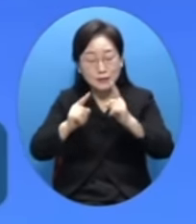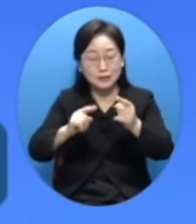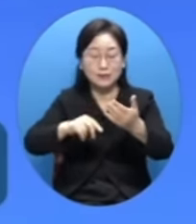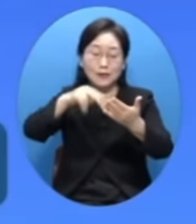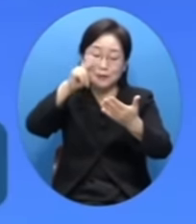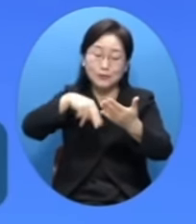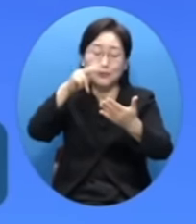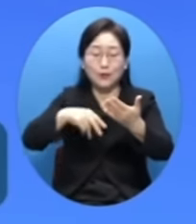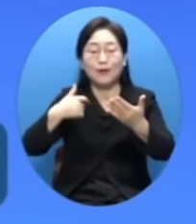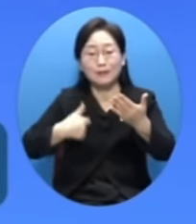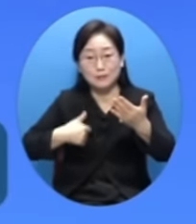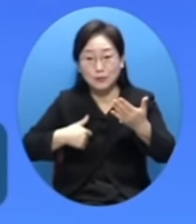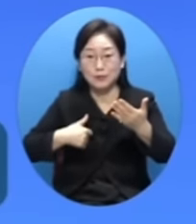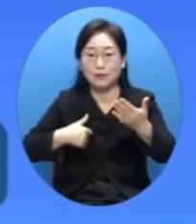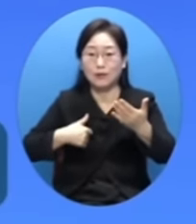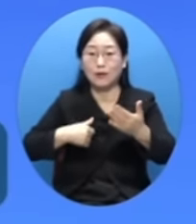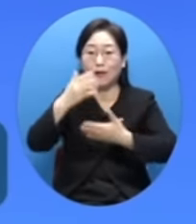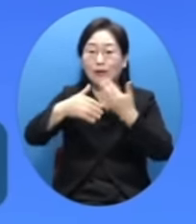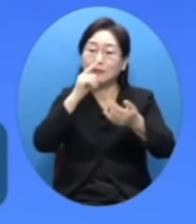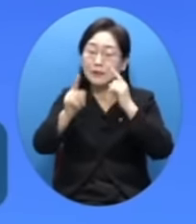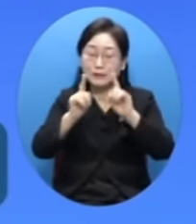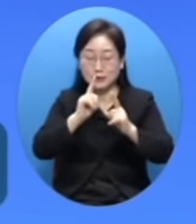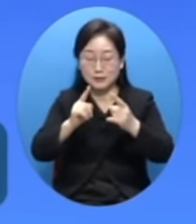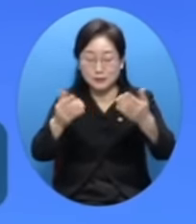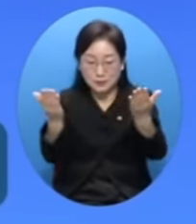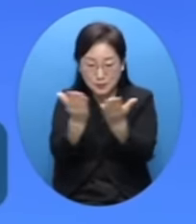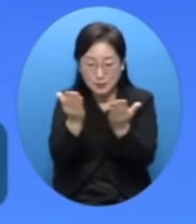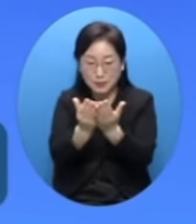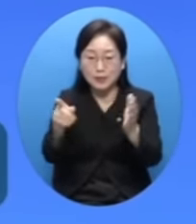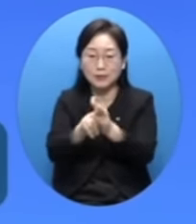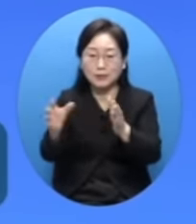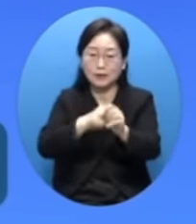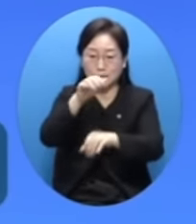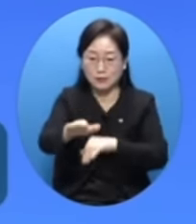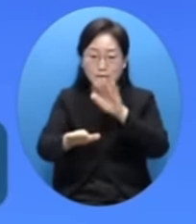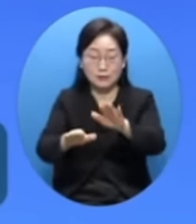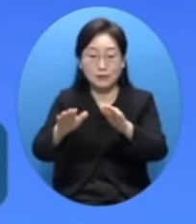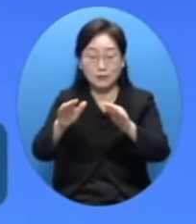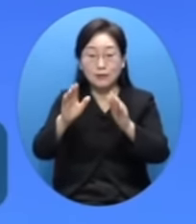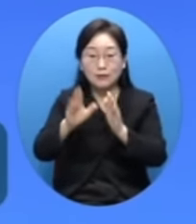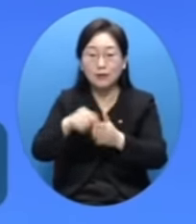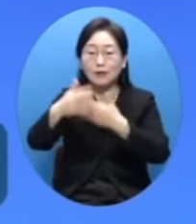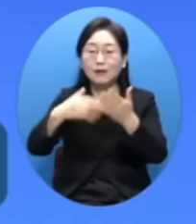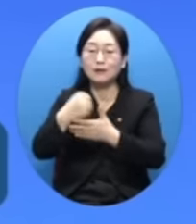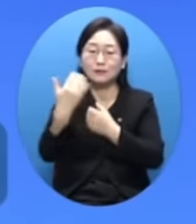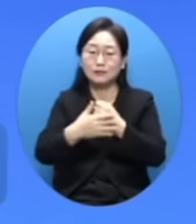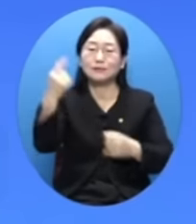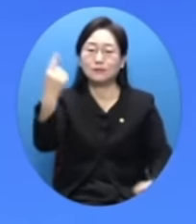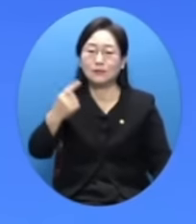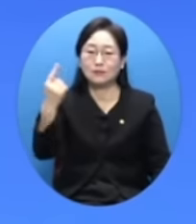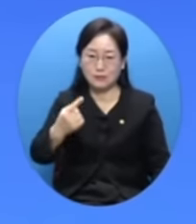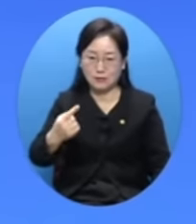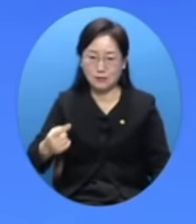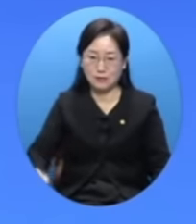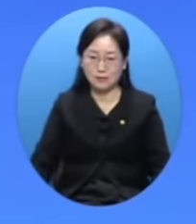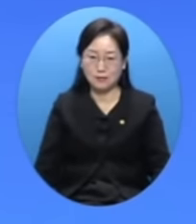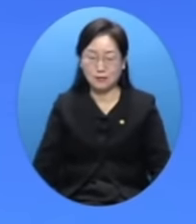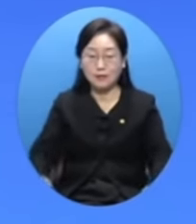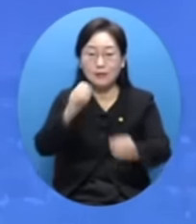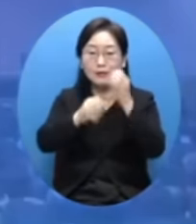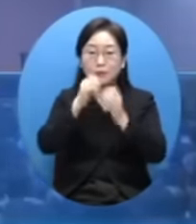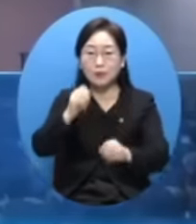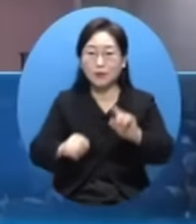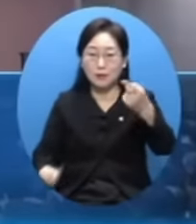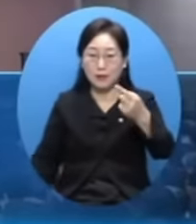기쁨에 되어서 말씀과 함께 우리가 믿음으로 전 나갈 때 하나님의 은혜가 임하게 되는 것입니다 시편